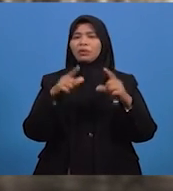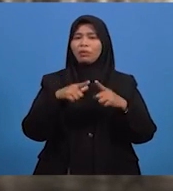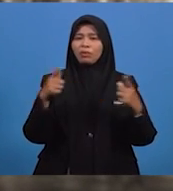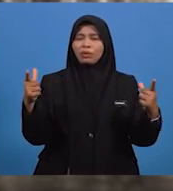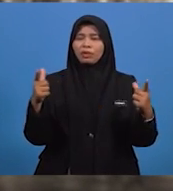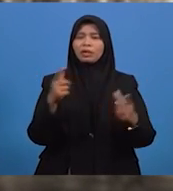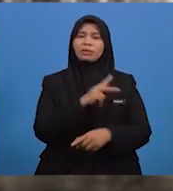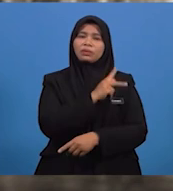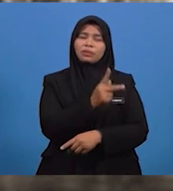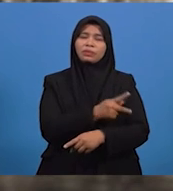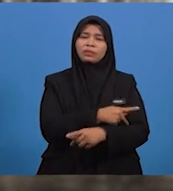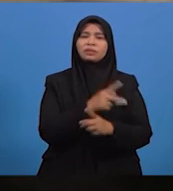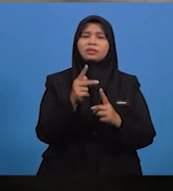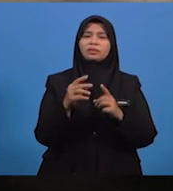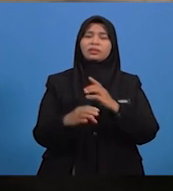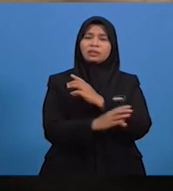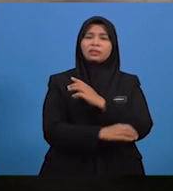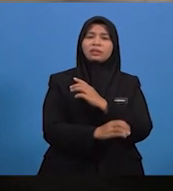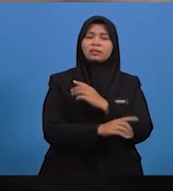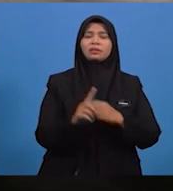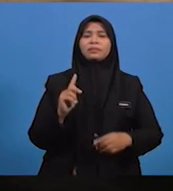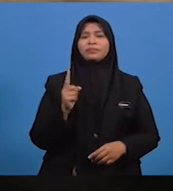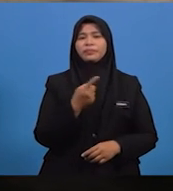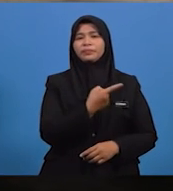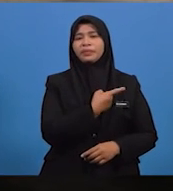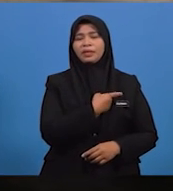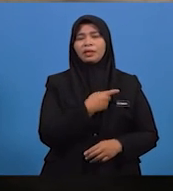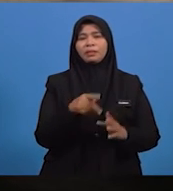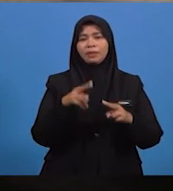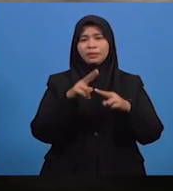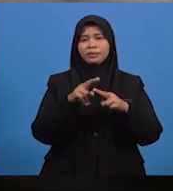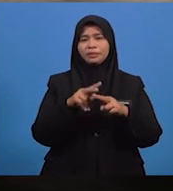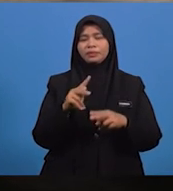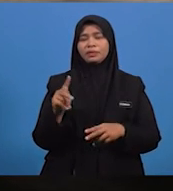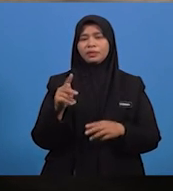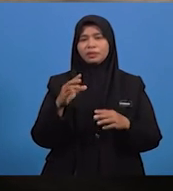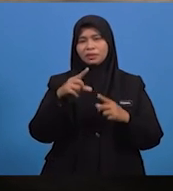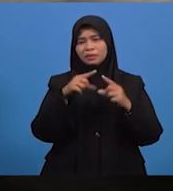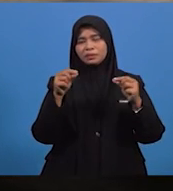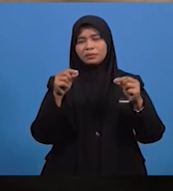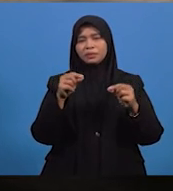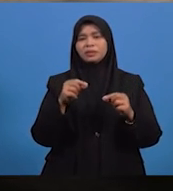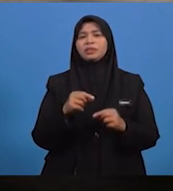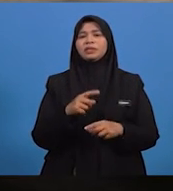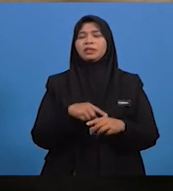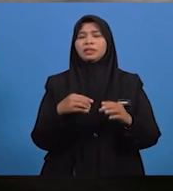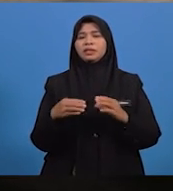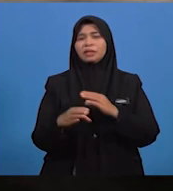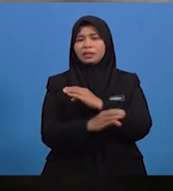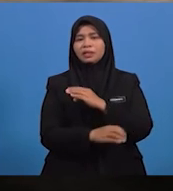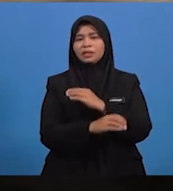kuasa ke negara kita. Pendudukan Jepun terhadap negara kita juga